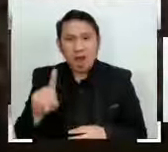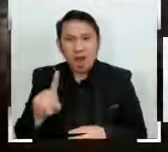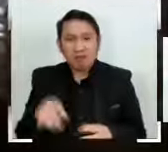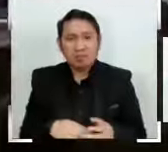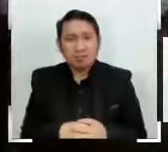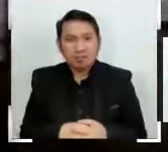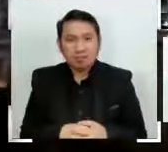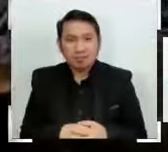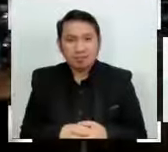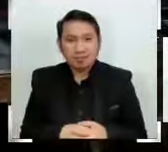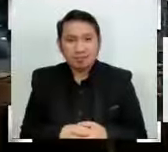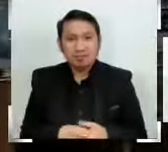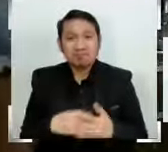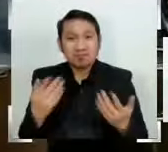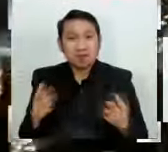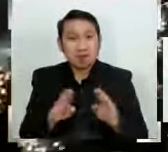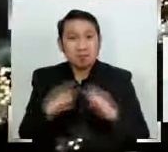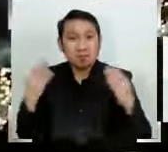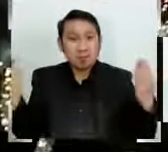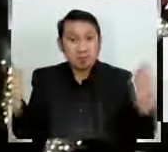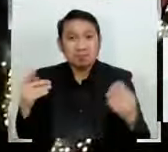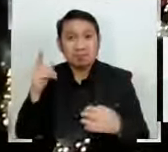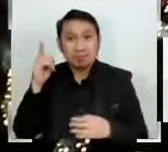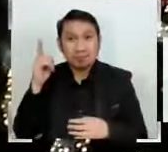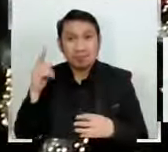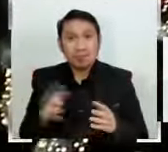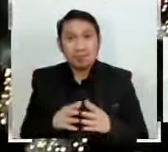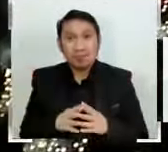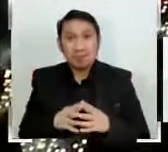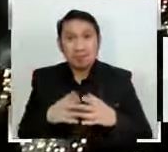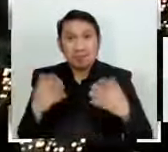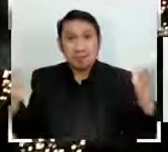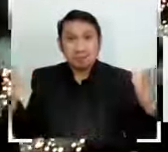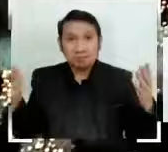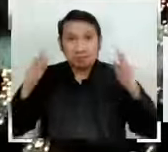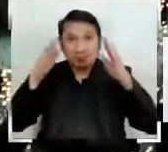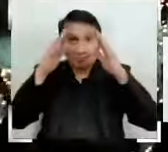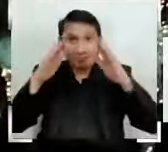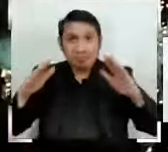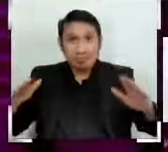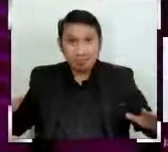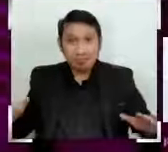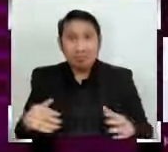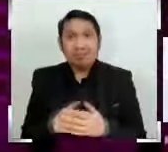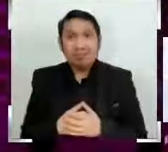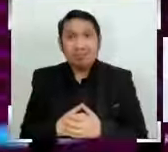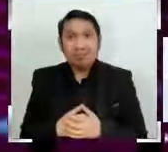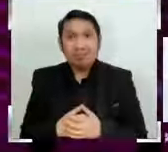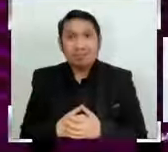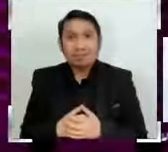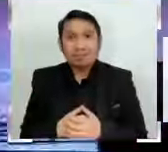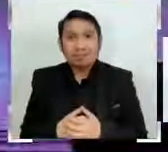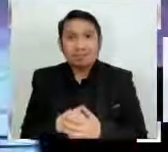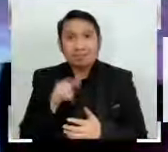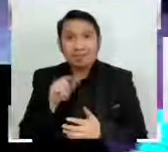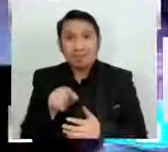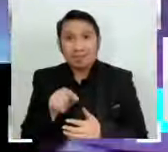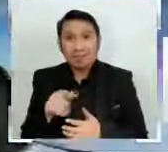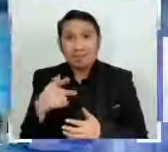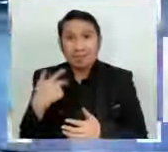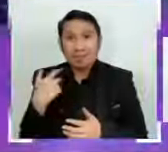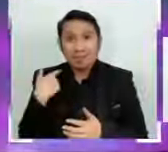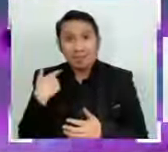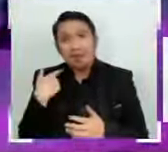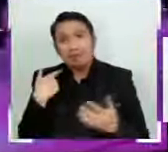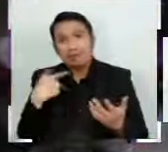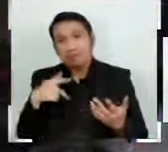Binuksan na sa Taguig City ang pinakamalaking lights park sa bansa na Lights of Christmas Park. Ang pagpapailaw ay sinabayan ng isang